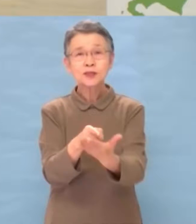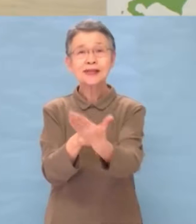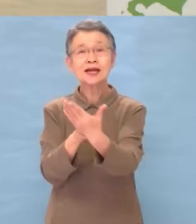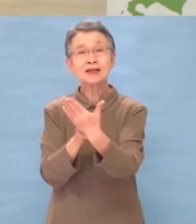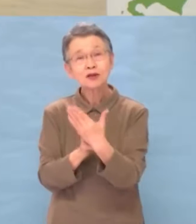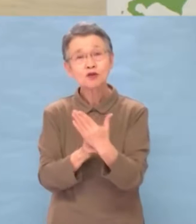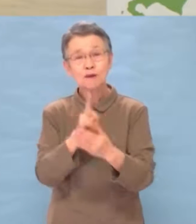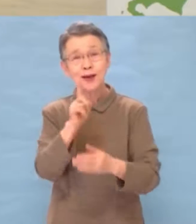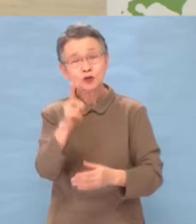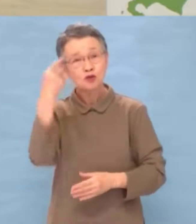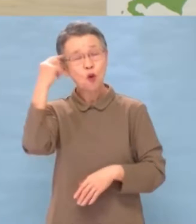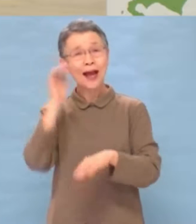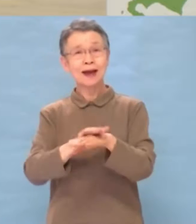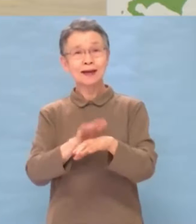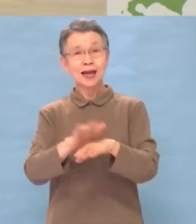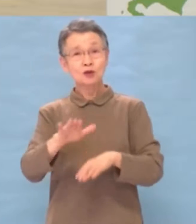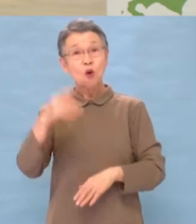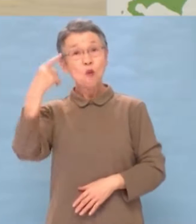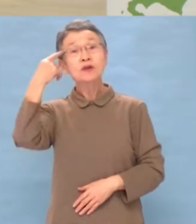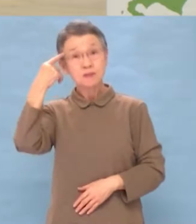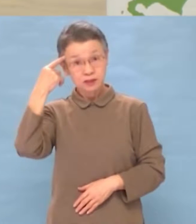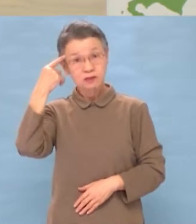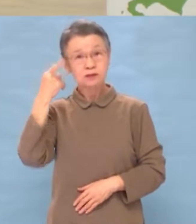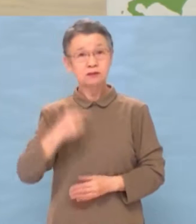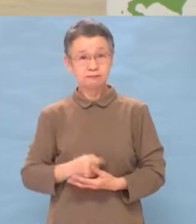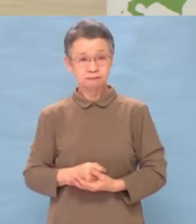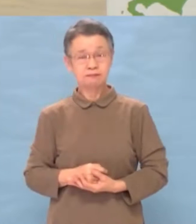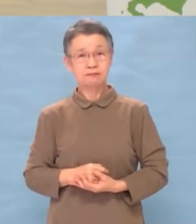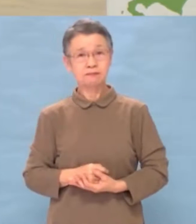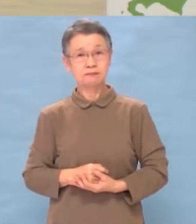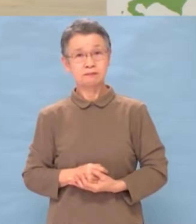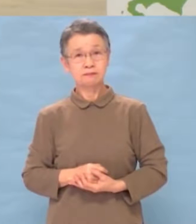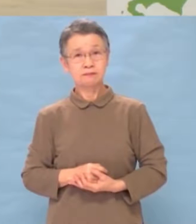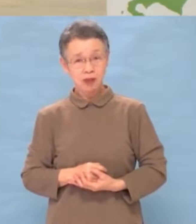一つの考え方かなというふうには思いますしね。